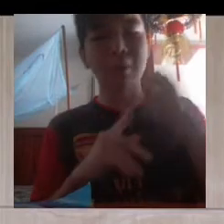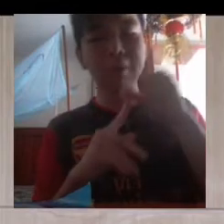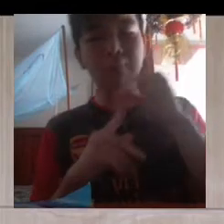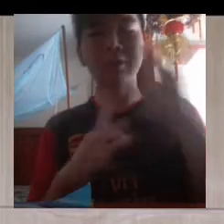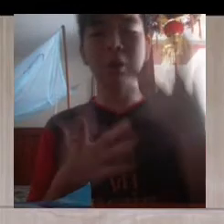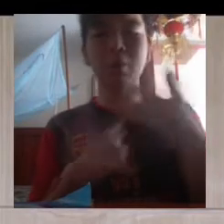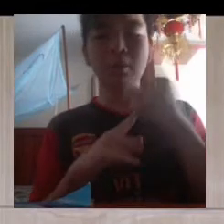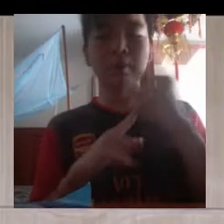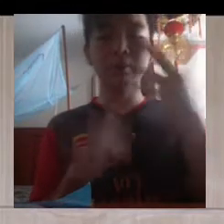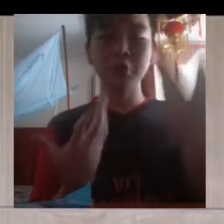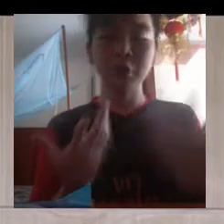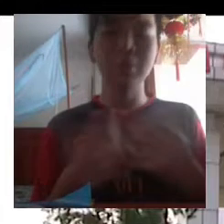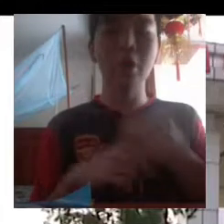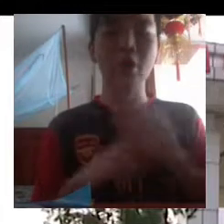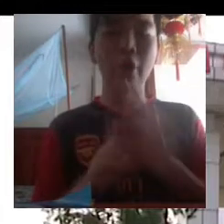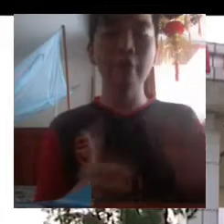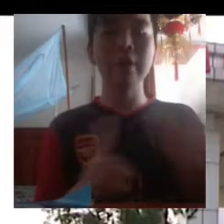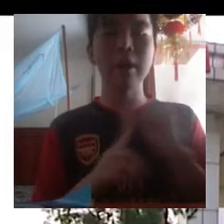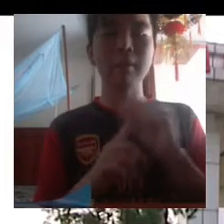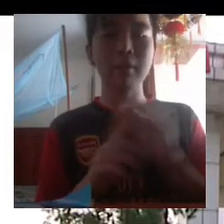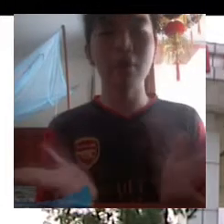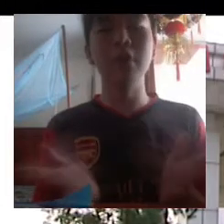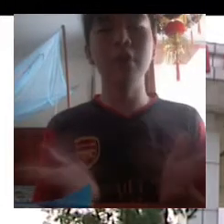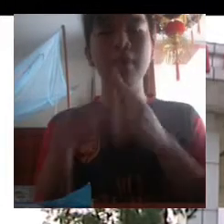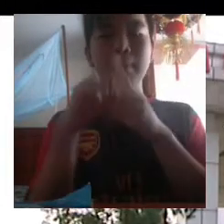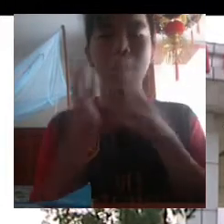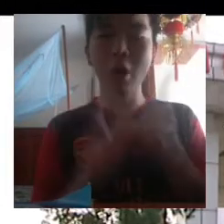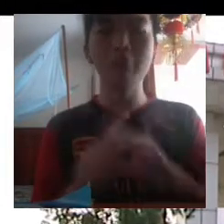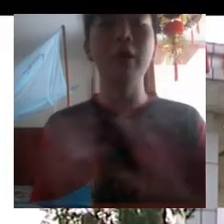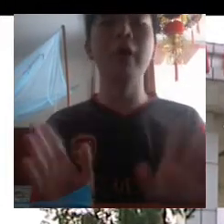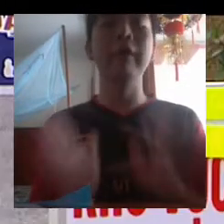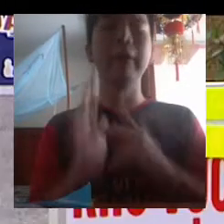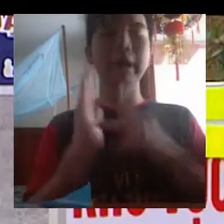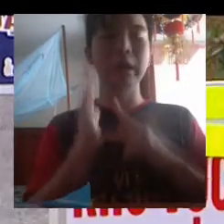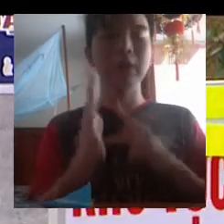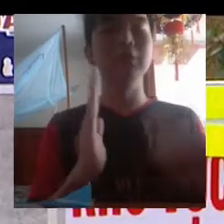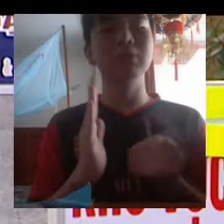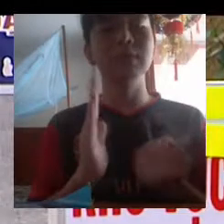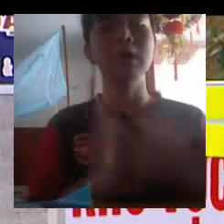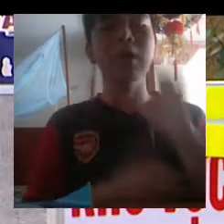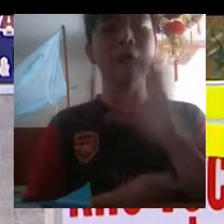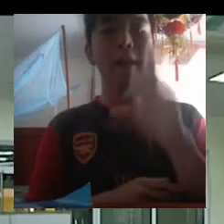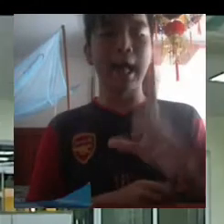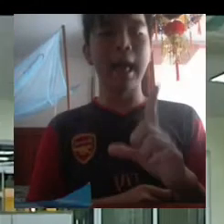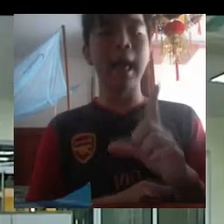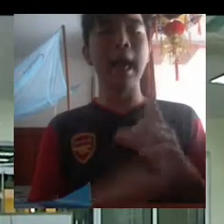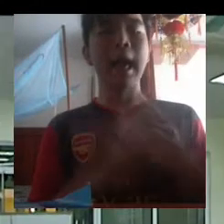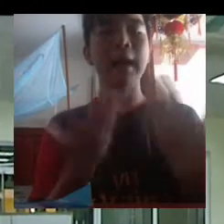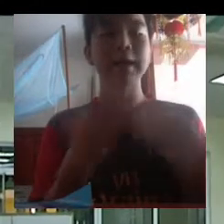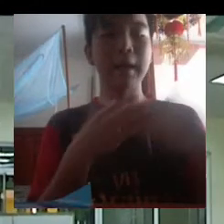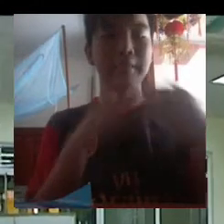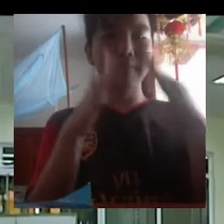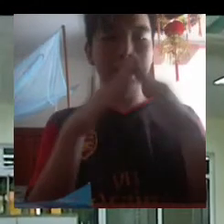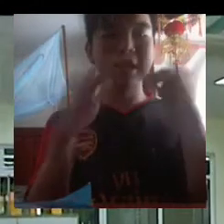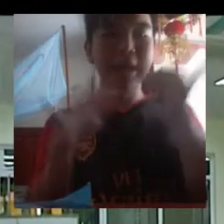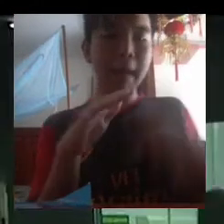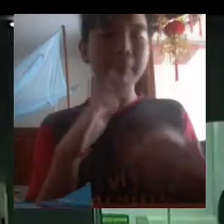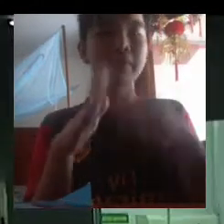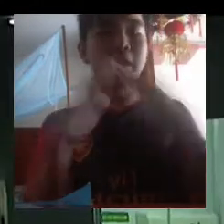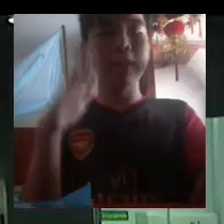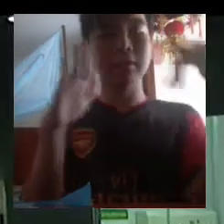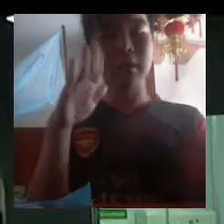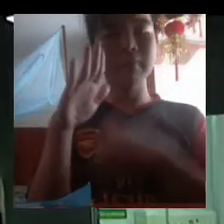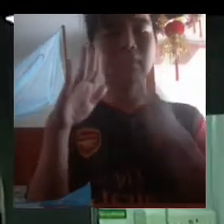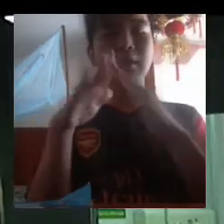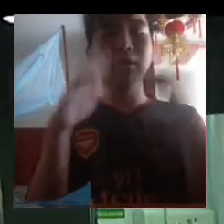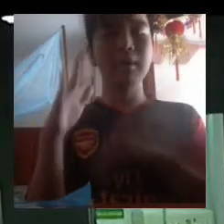tế trong cái thời điểm rất mệt mỏi như vậy. Liên quan đến vấn đề điều trị, hiện cả nước có 15 cơ sở y tế đang tham gia điều trị cho bệnh